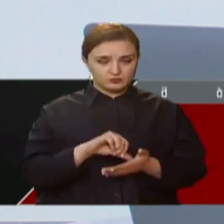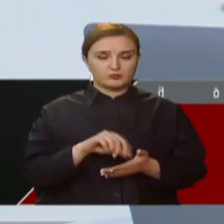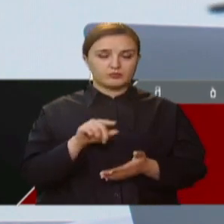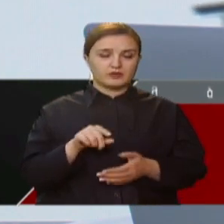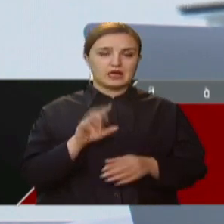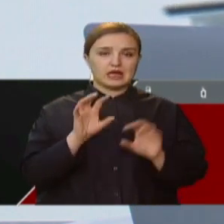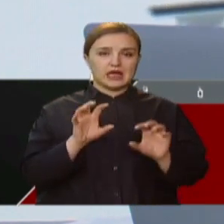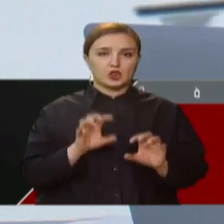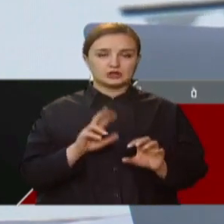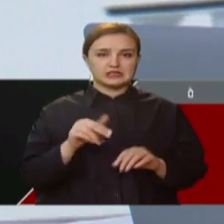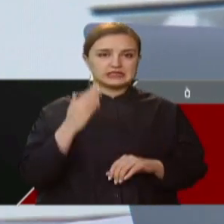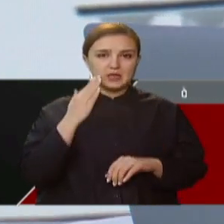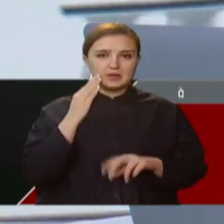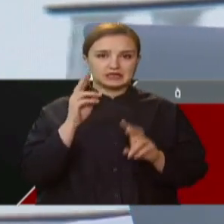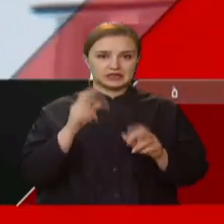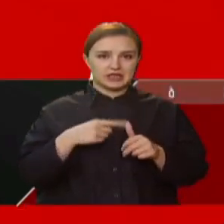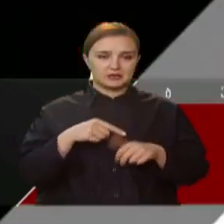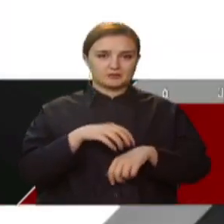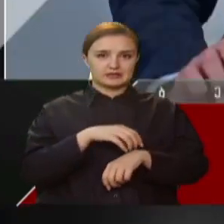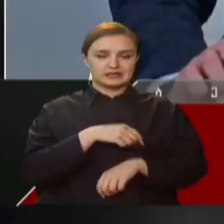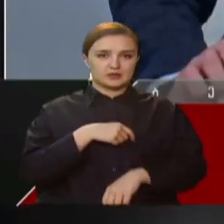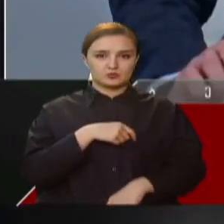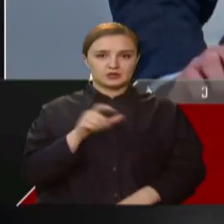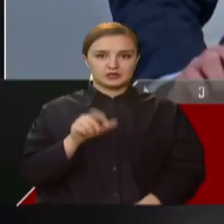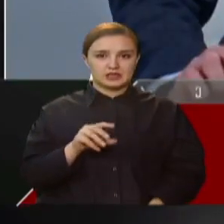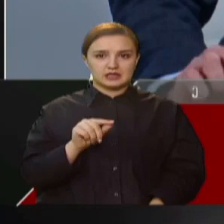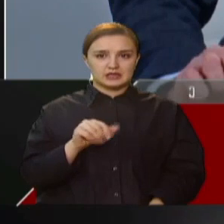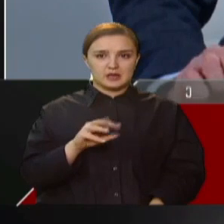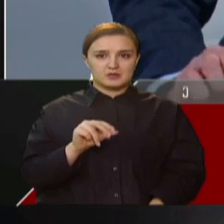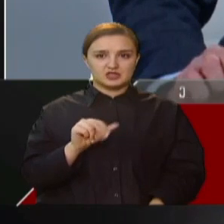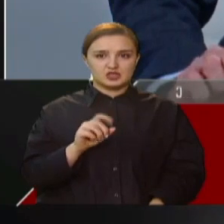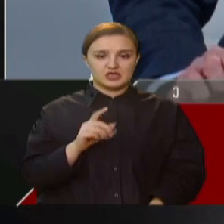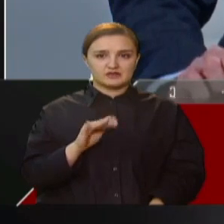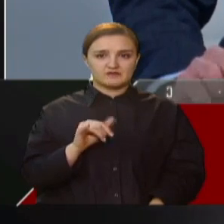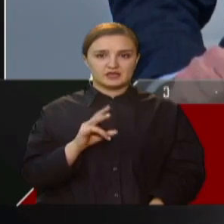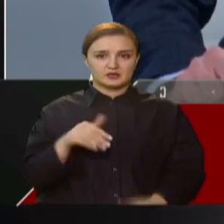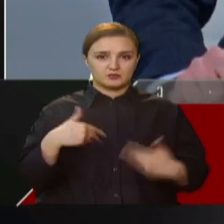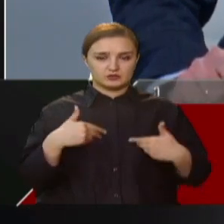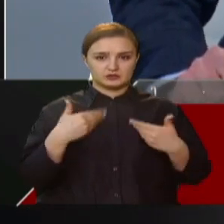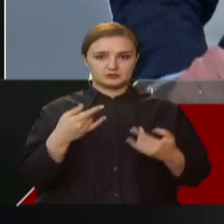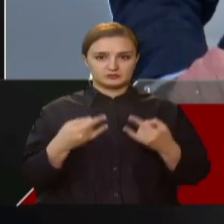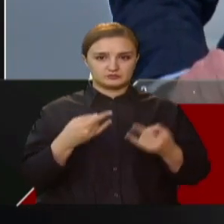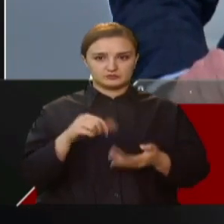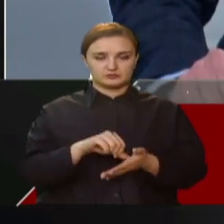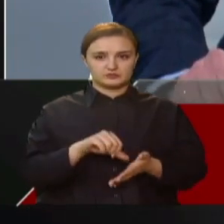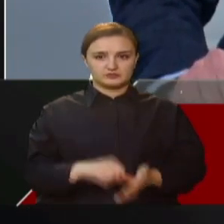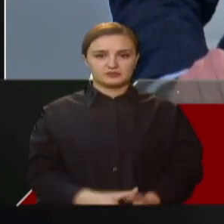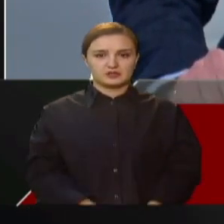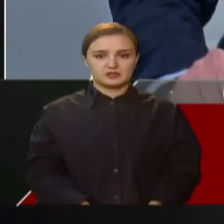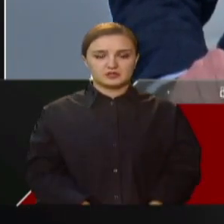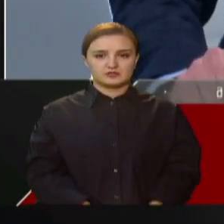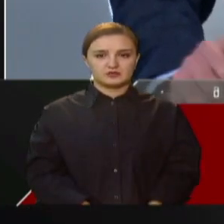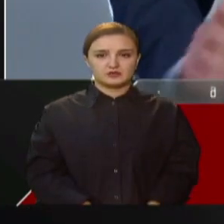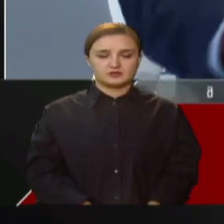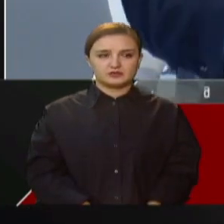canonida samartali sa lideri deputati Tamar Charpiani opasu trebs moge salme bit calbaton Tamar madluba gada ce mașii monatile obistuis. Moge